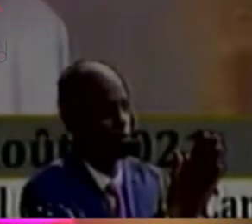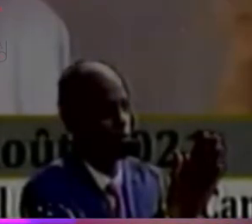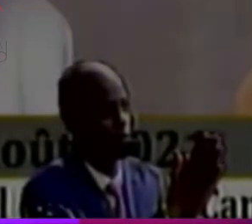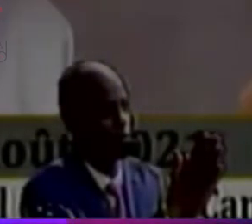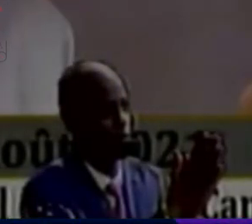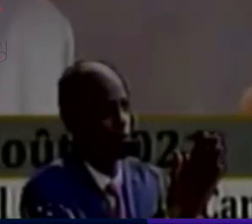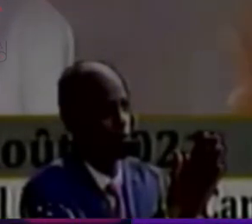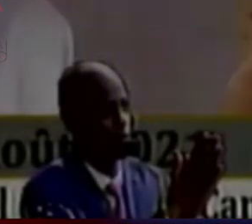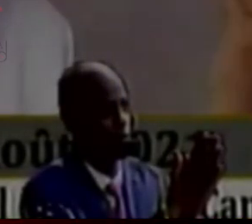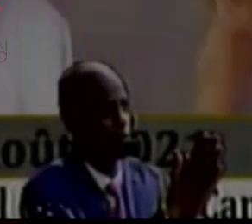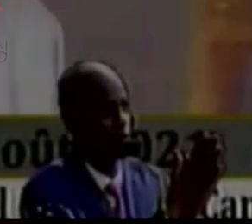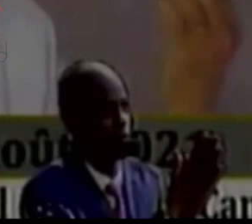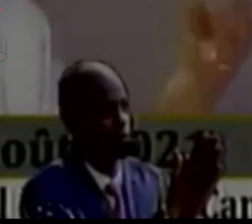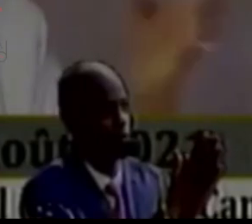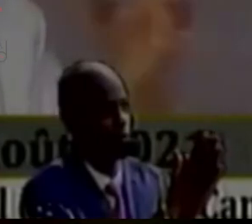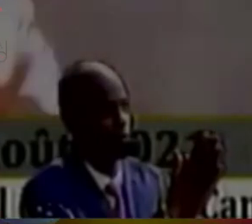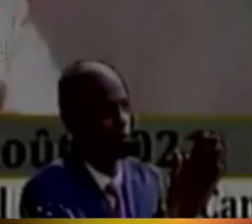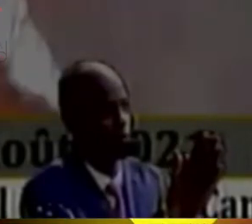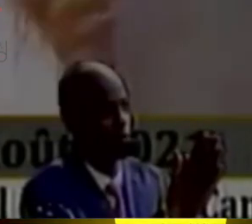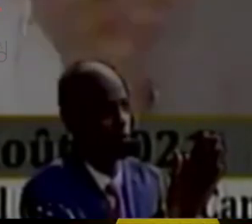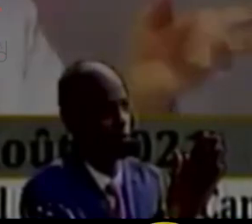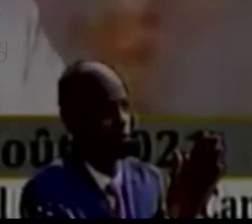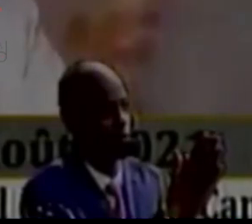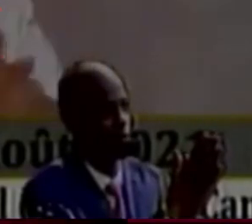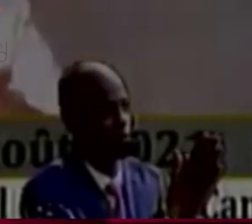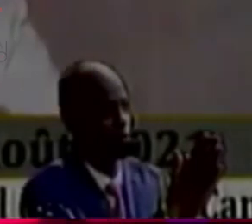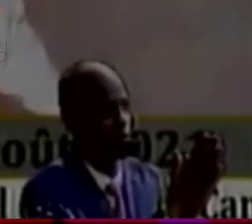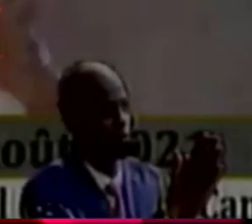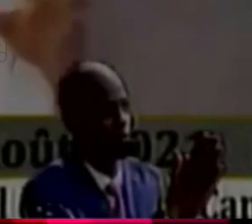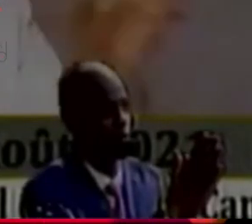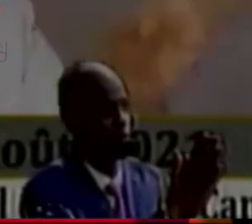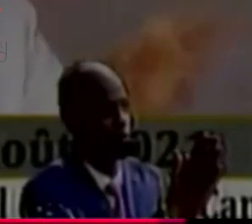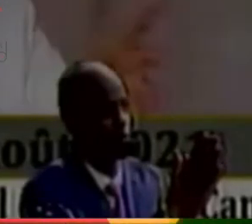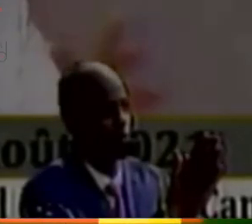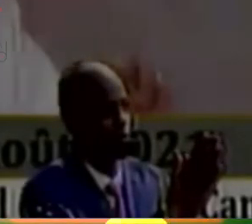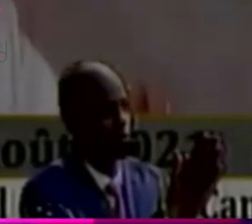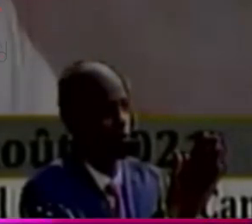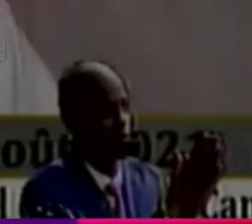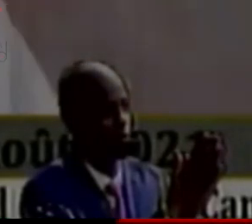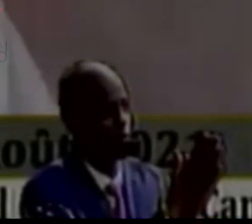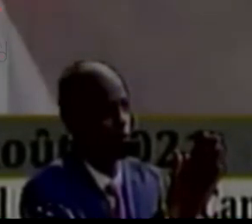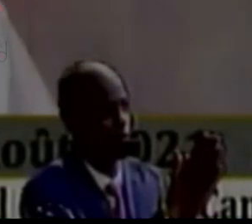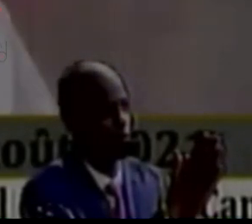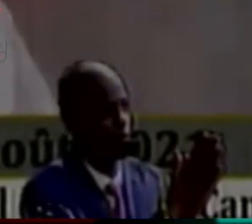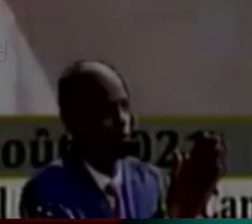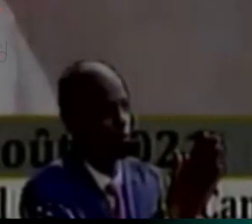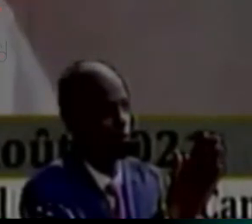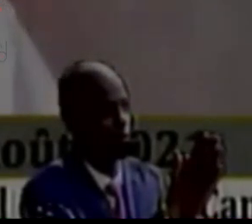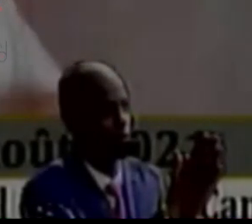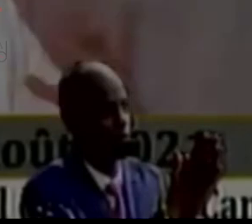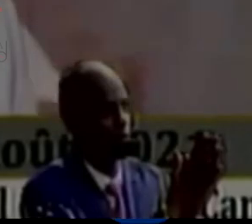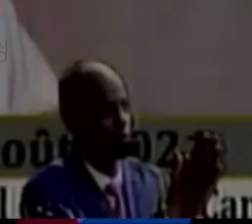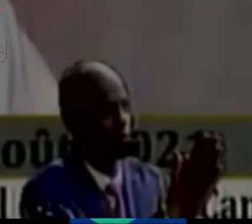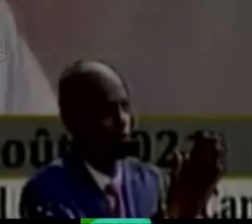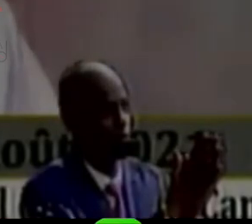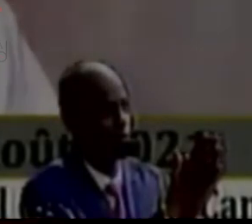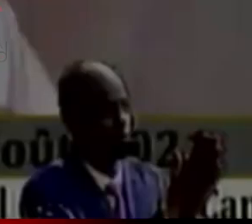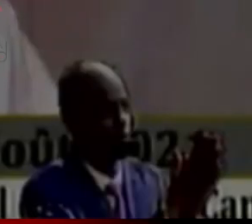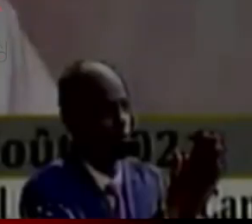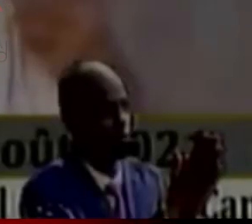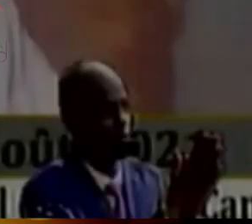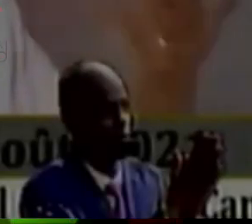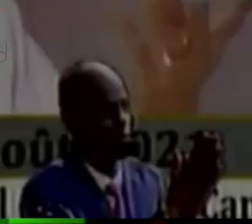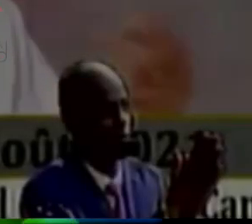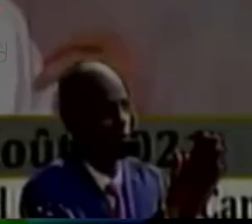zones qui ont un petit peu de rejoignent. Parfois, il y a une différence. Ok? En différentes zones. Yo. Et nous mettons pour direction,